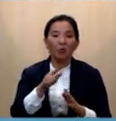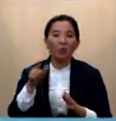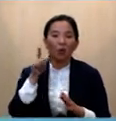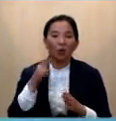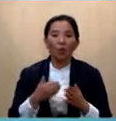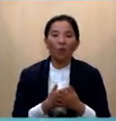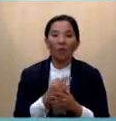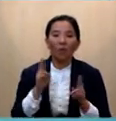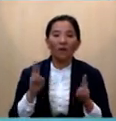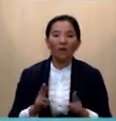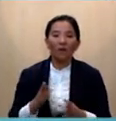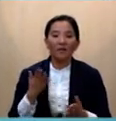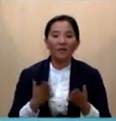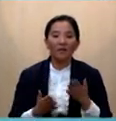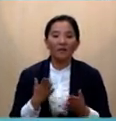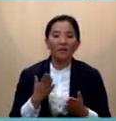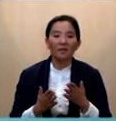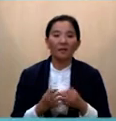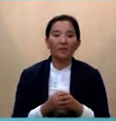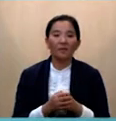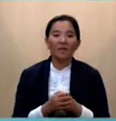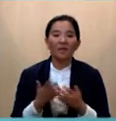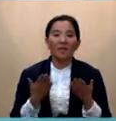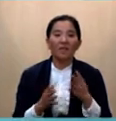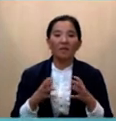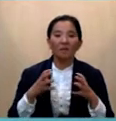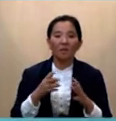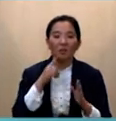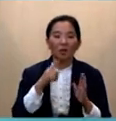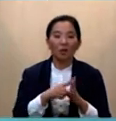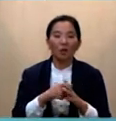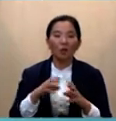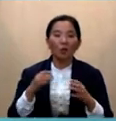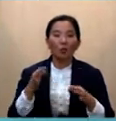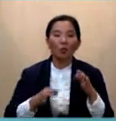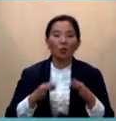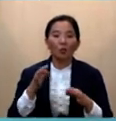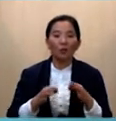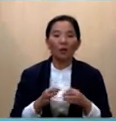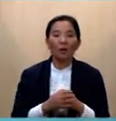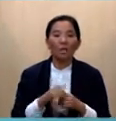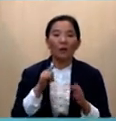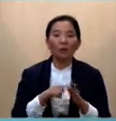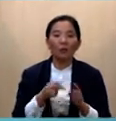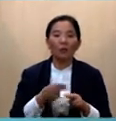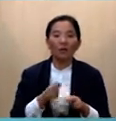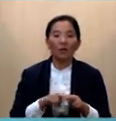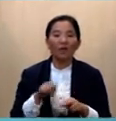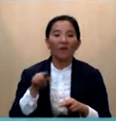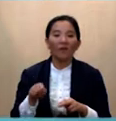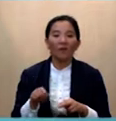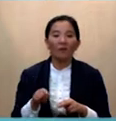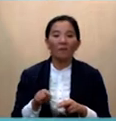новое правило. Если мяч попадает в судью и мяч изменяет направление, то в